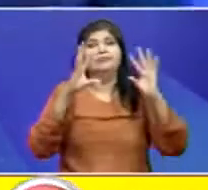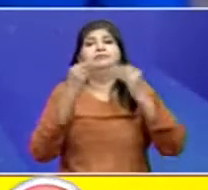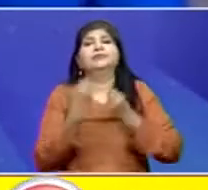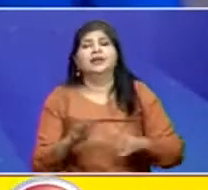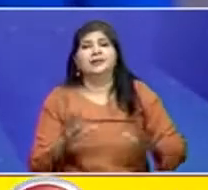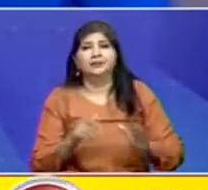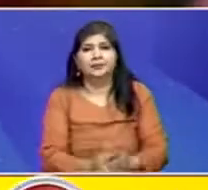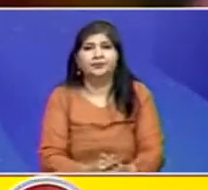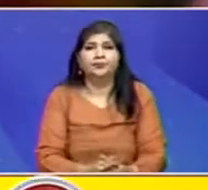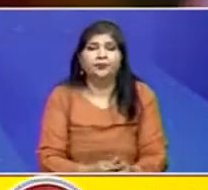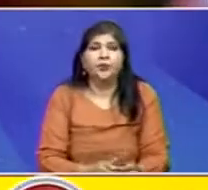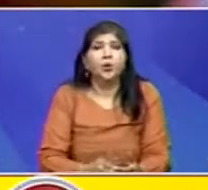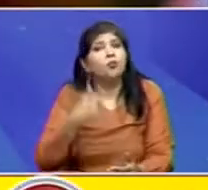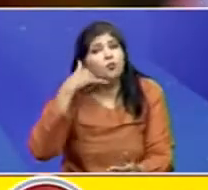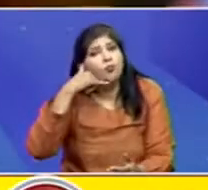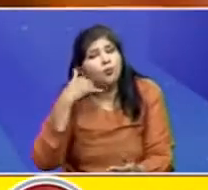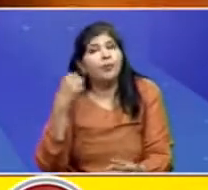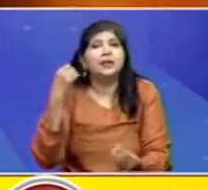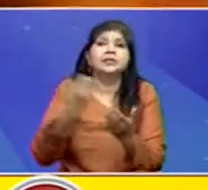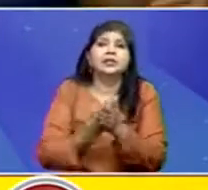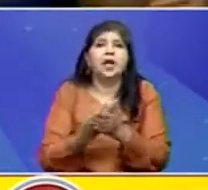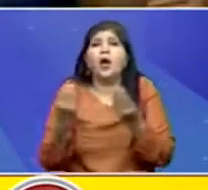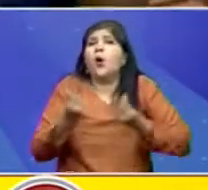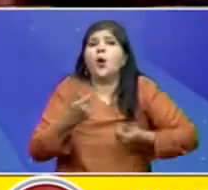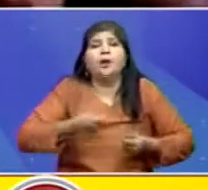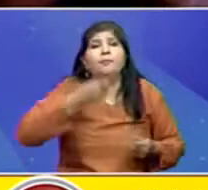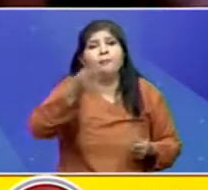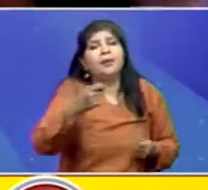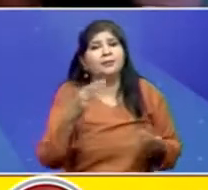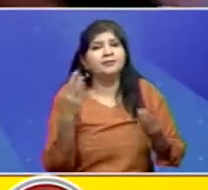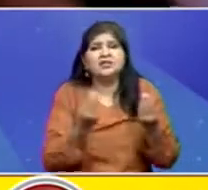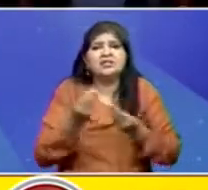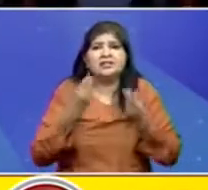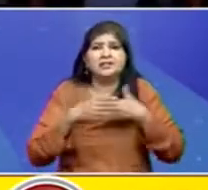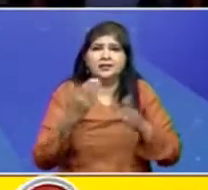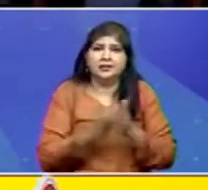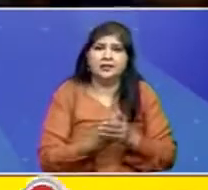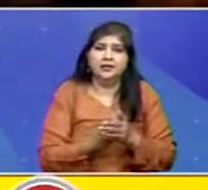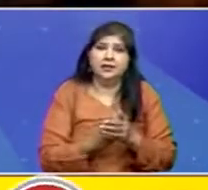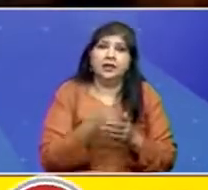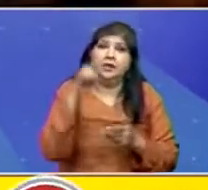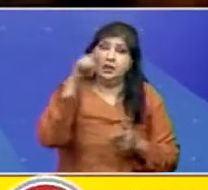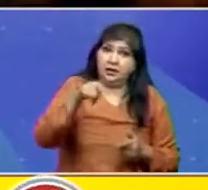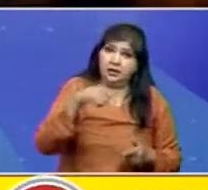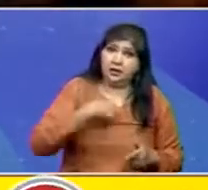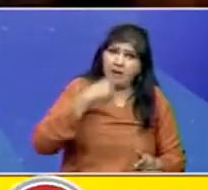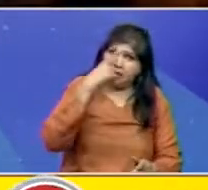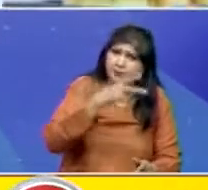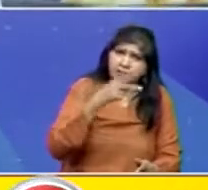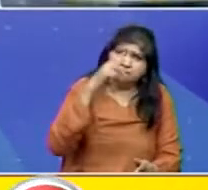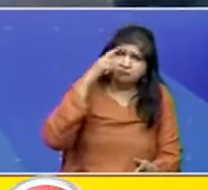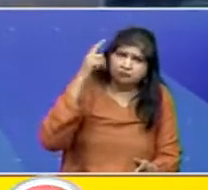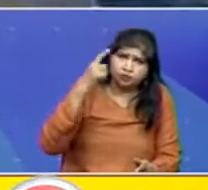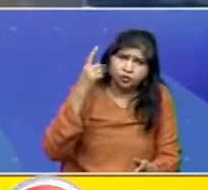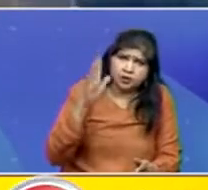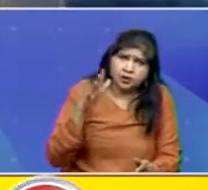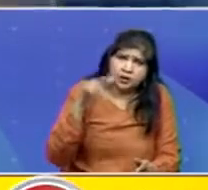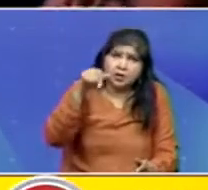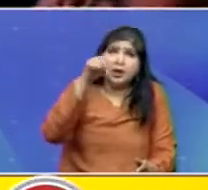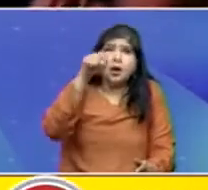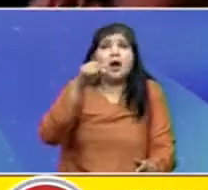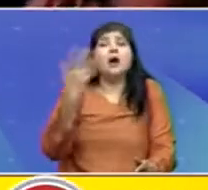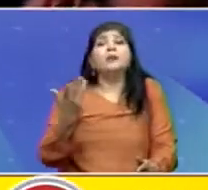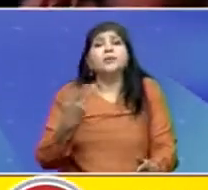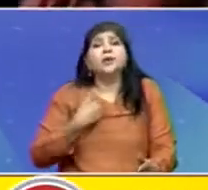मोबाइल से ही सारे पेमेंट हो जाते हैं लेकिन क्या आपने कभी सोचा है कि